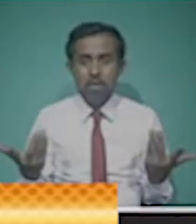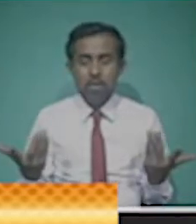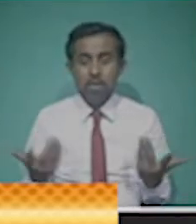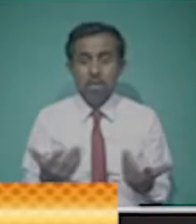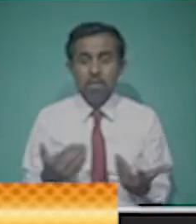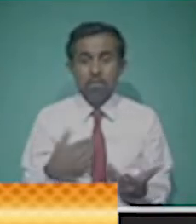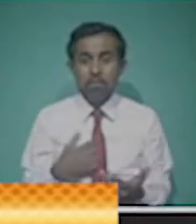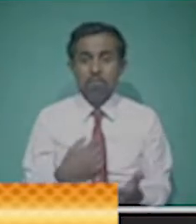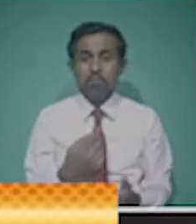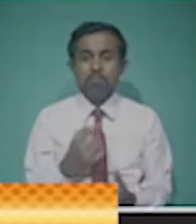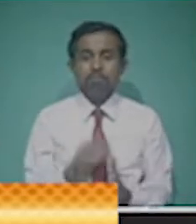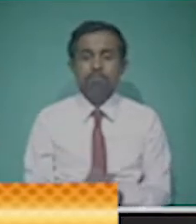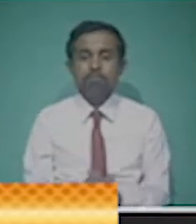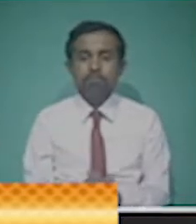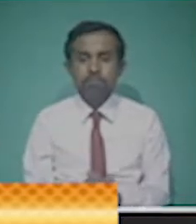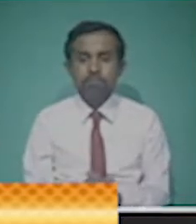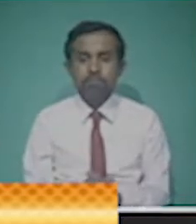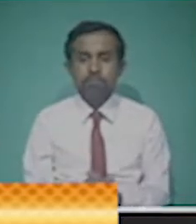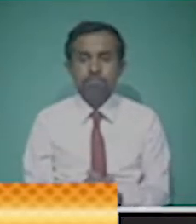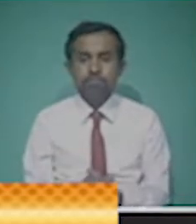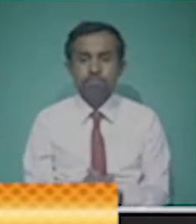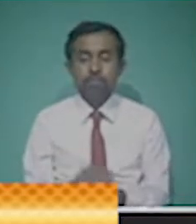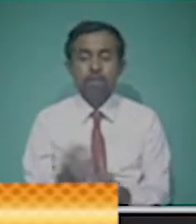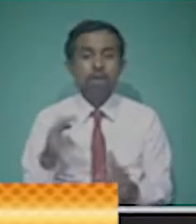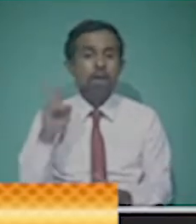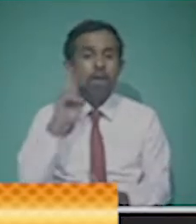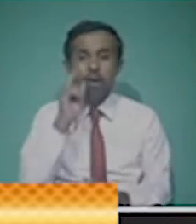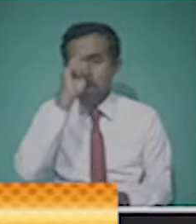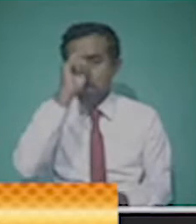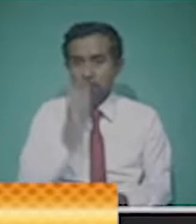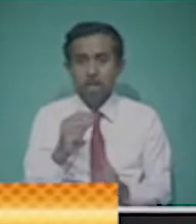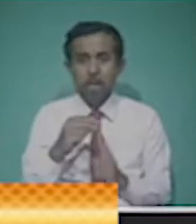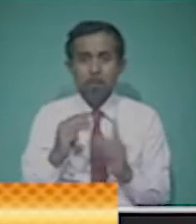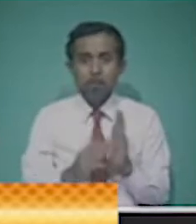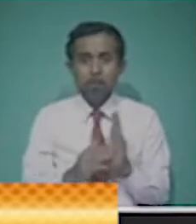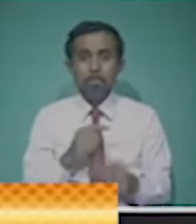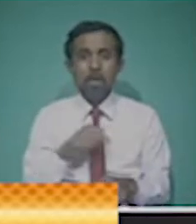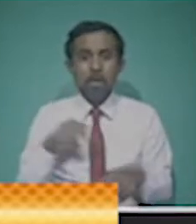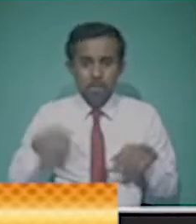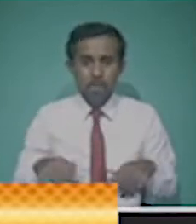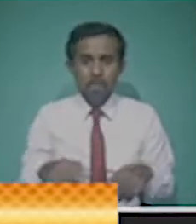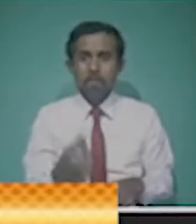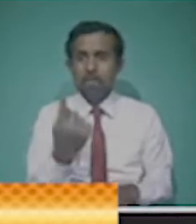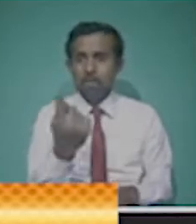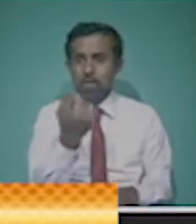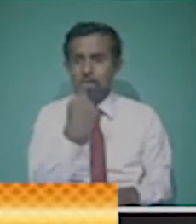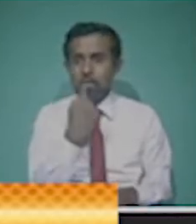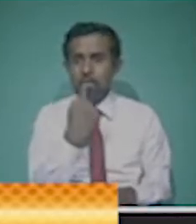depan kita orang orang kian kembali. Ibagai running kerusi matmia agamat dua orang ini kerana betul ini kerana mata porong dah dunia.